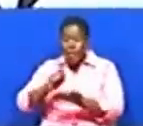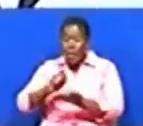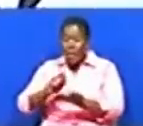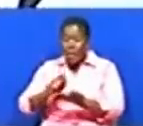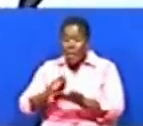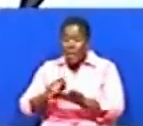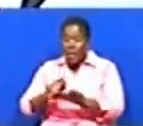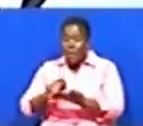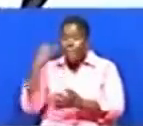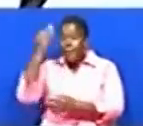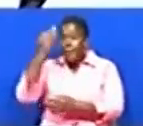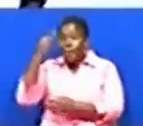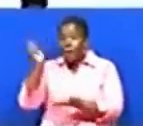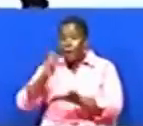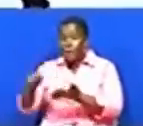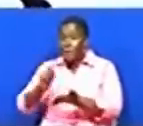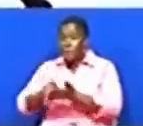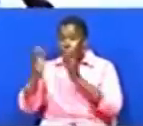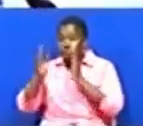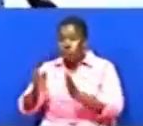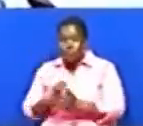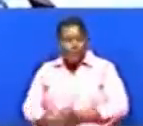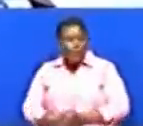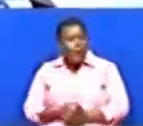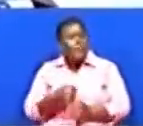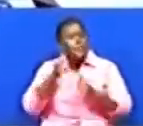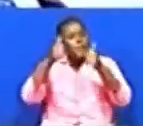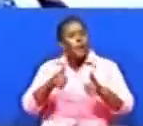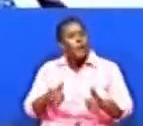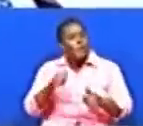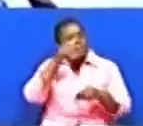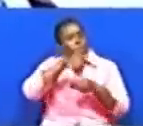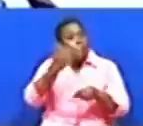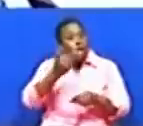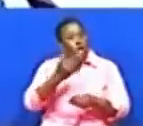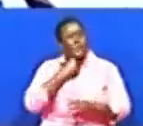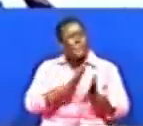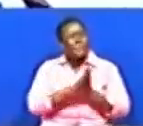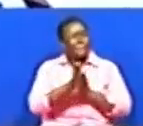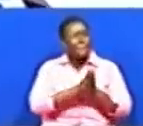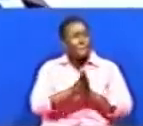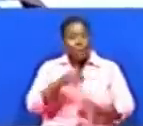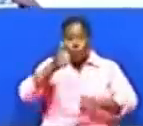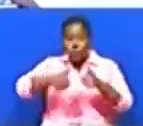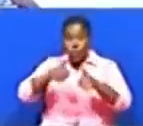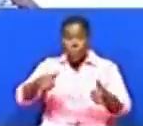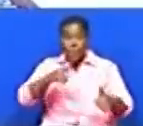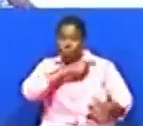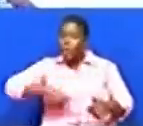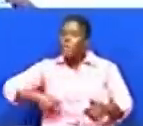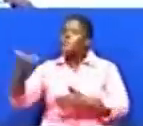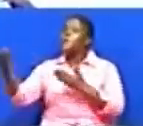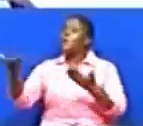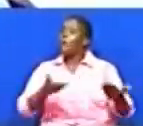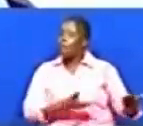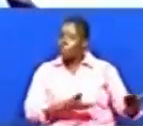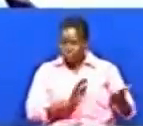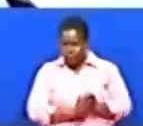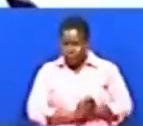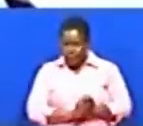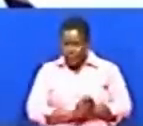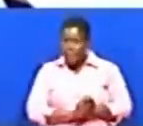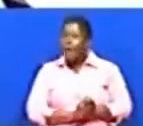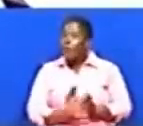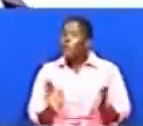hicho John Mnyika kilifungua rasmi dirisha kwa mwanachama yoyote mwenye nia ya kutia nia ya kugombea nafasi ya urais,